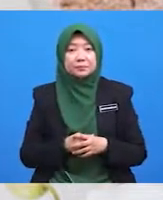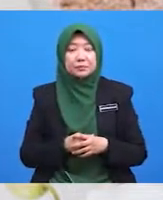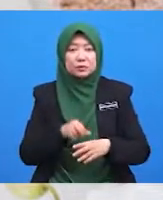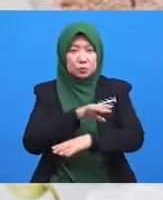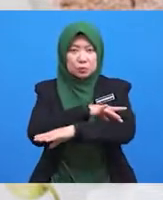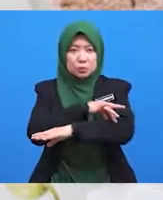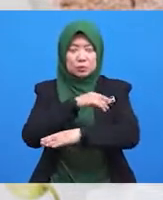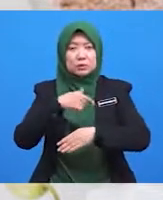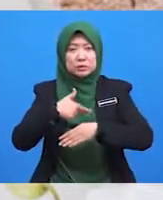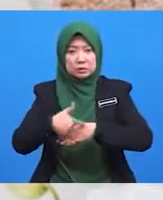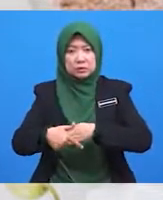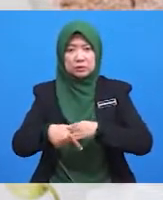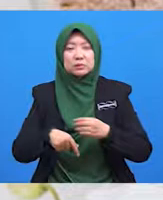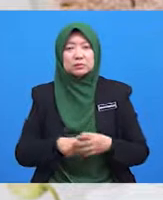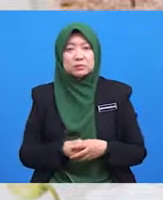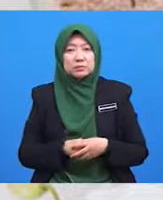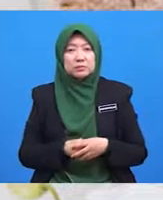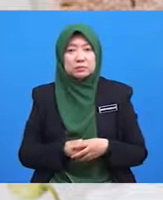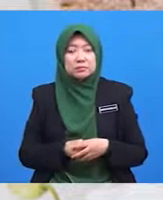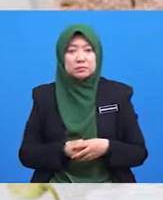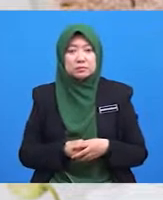kulit melecet,